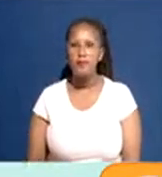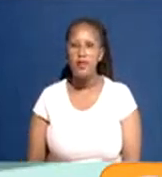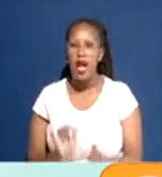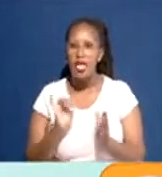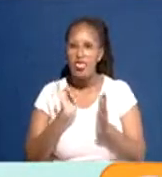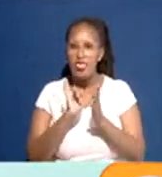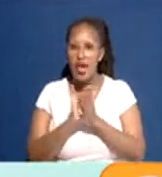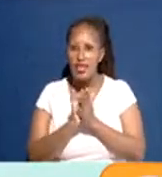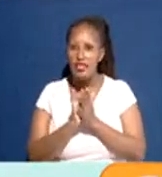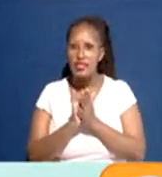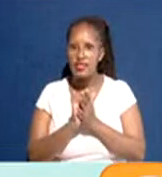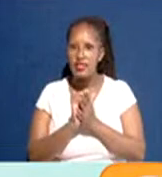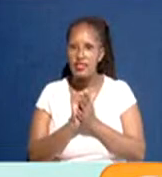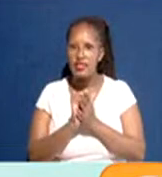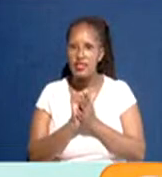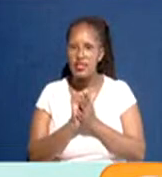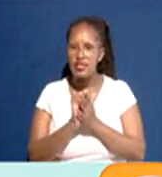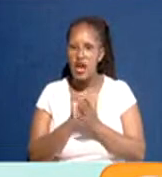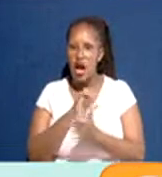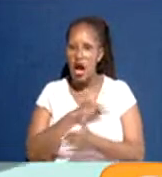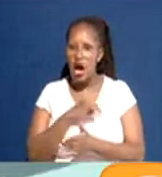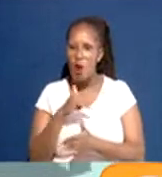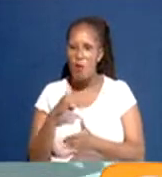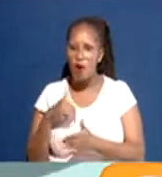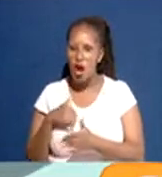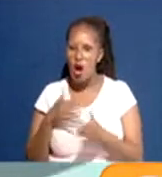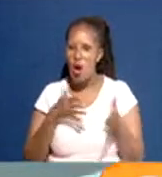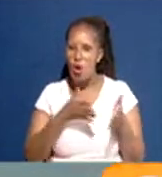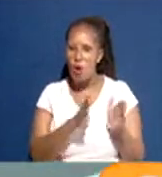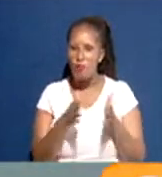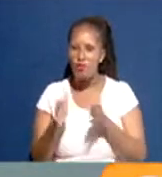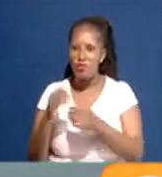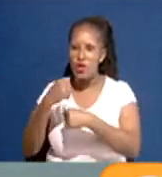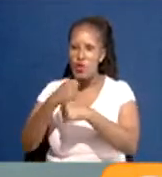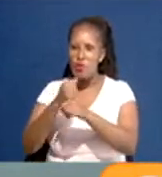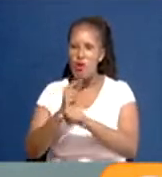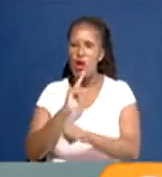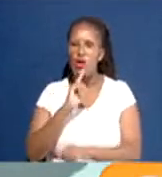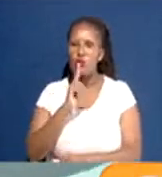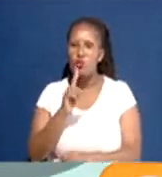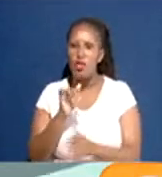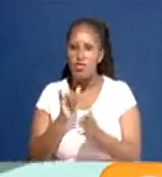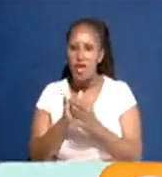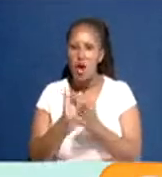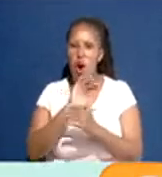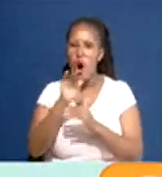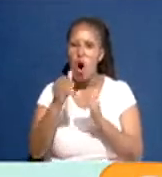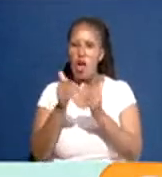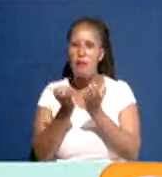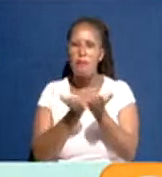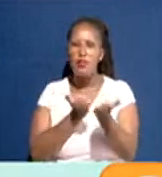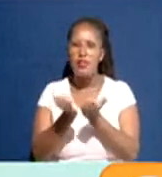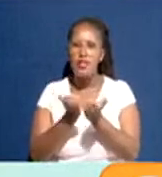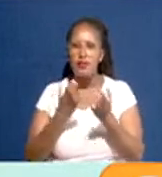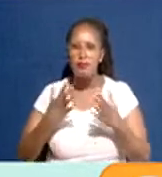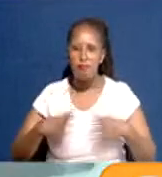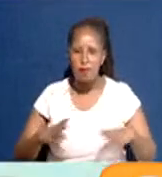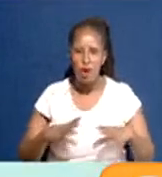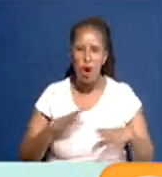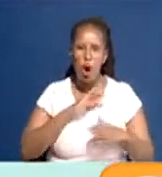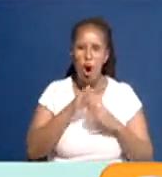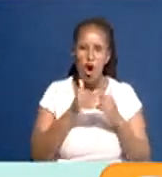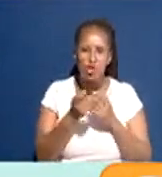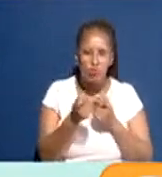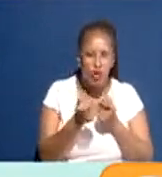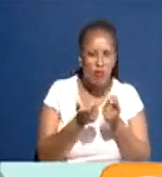Hiyo ni katika nafasi yetu ya kuhakikisha ya kwamba wafanyabiashara wetu wadogo wadogo